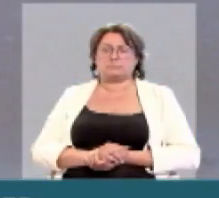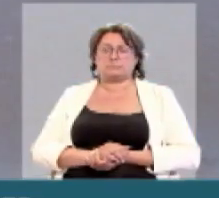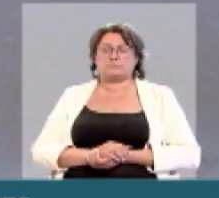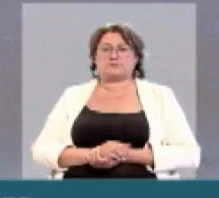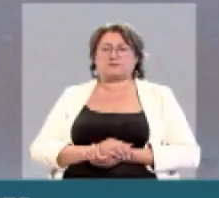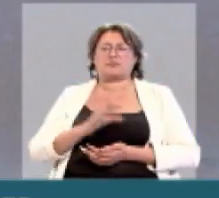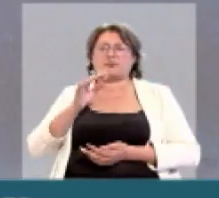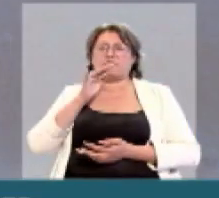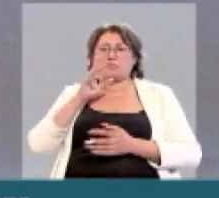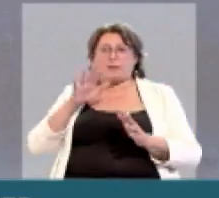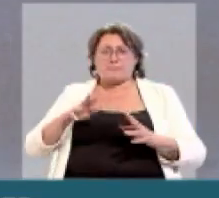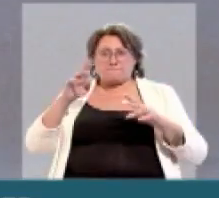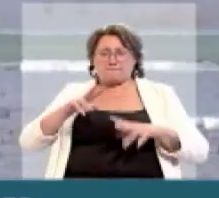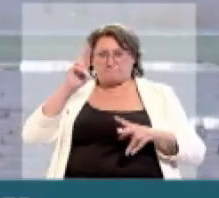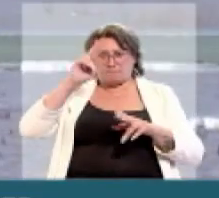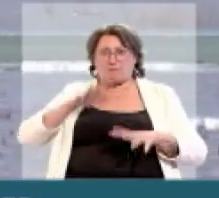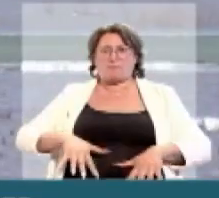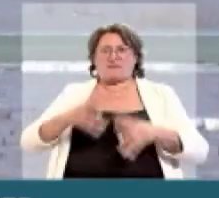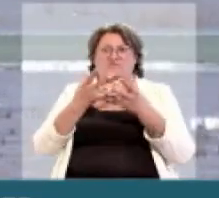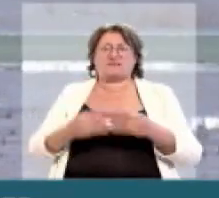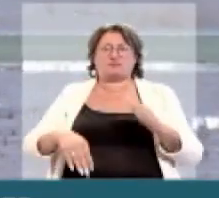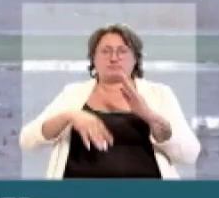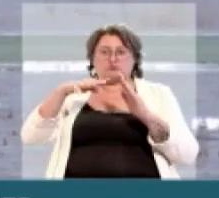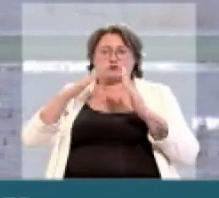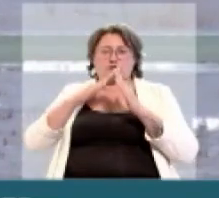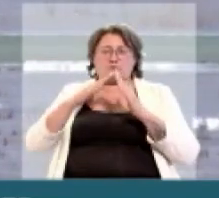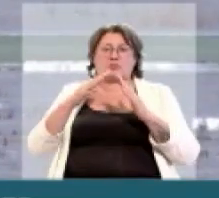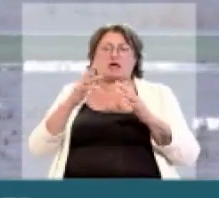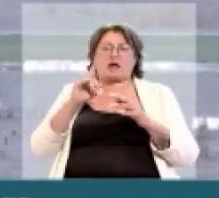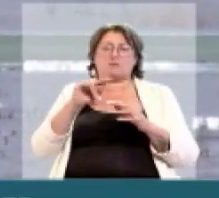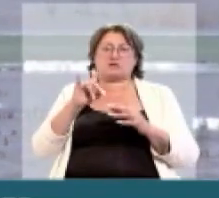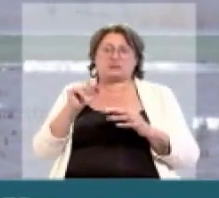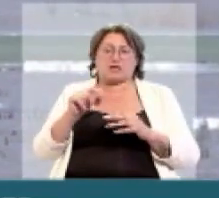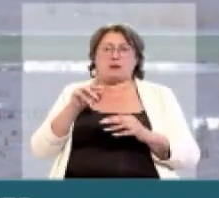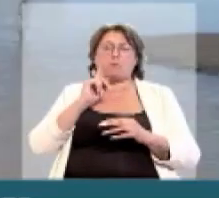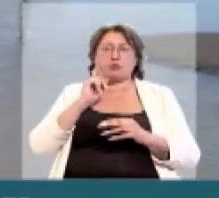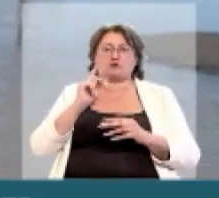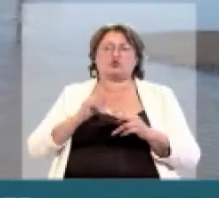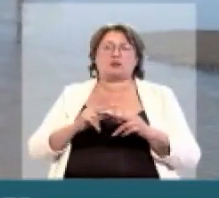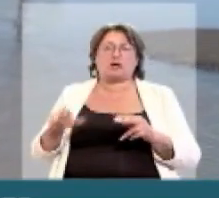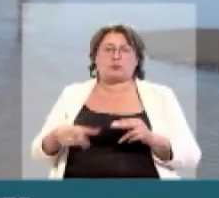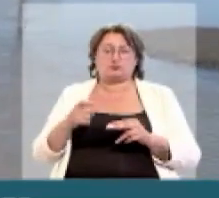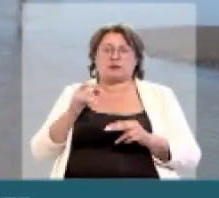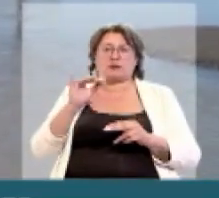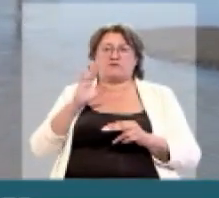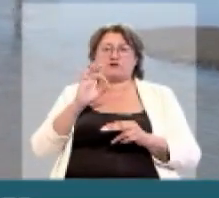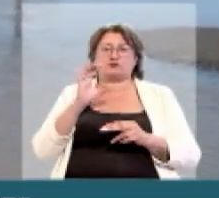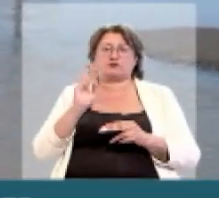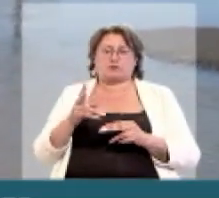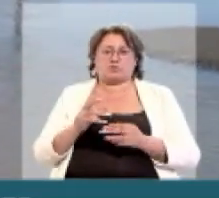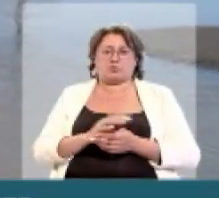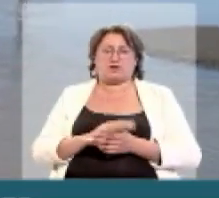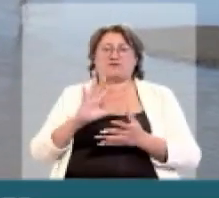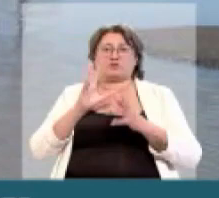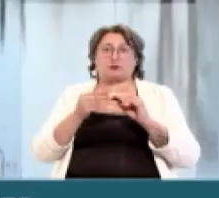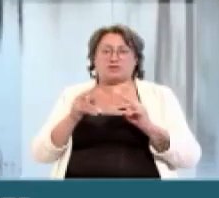Ағымдағы жылы су тасқыны кезінде облыста Қарамырза, Молодежная, Железнодорожная және Восток ауылдарындағы тұрғын үйлер су астында қалды. Су тасқынының